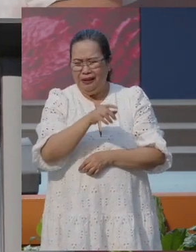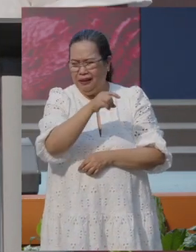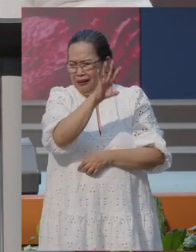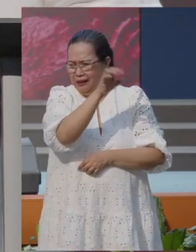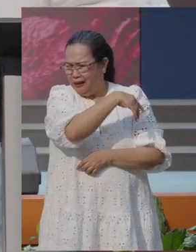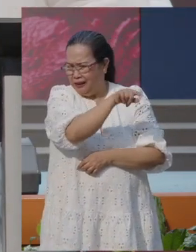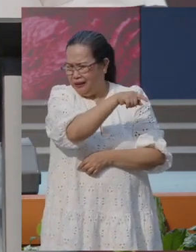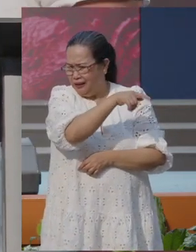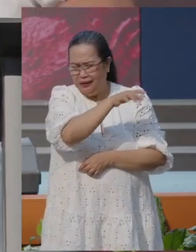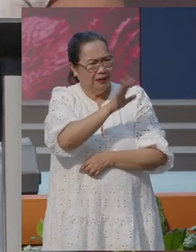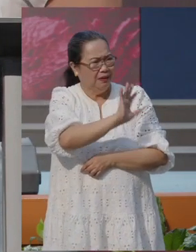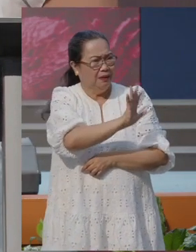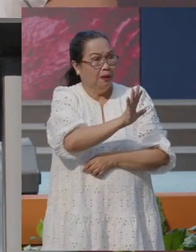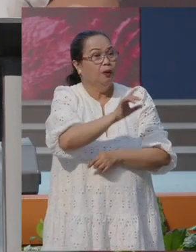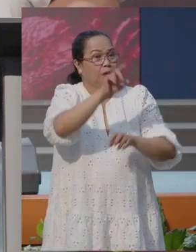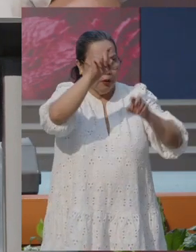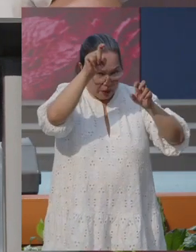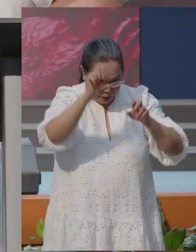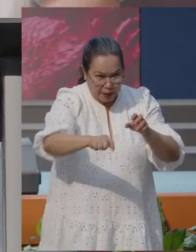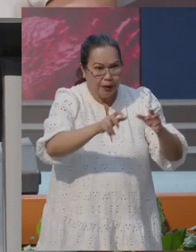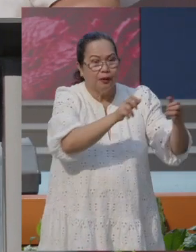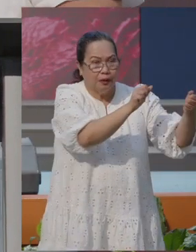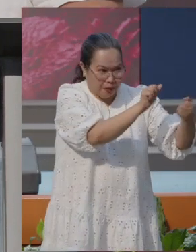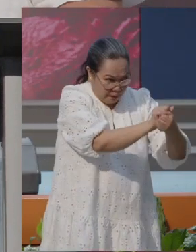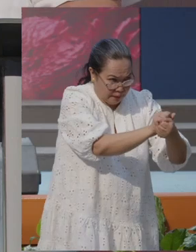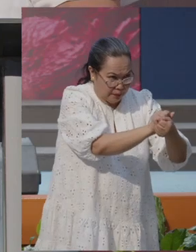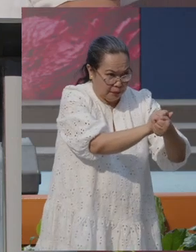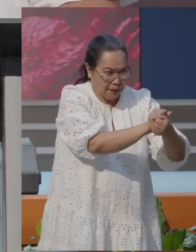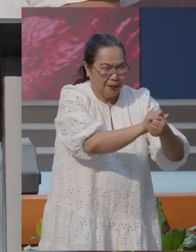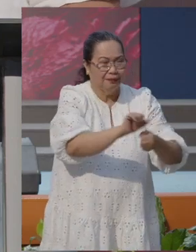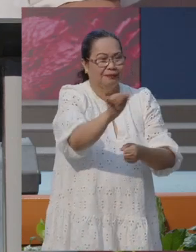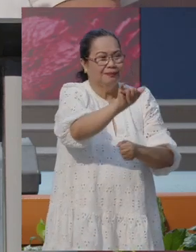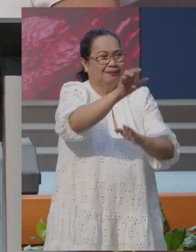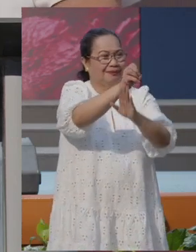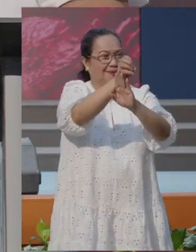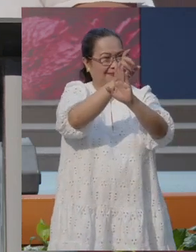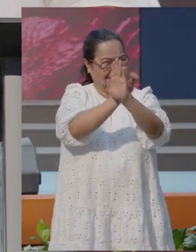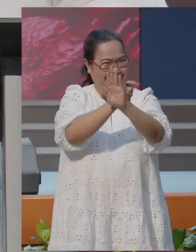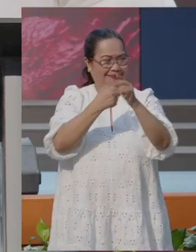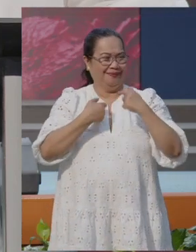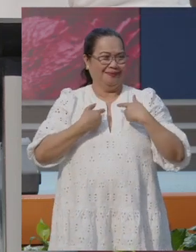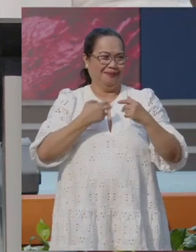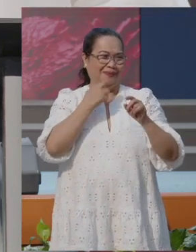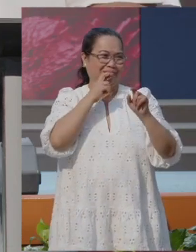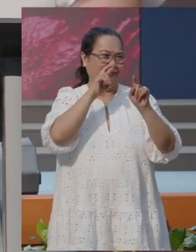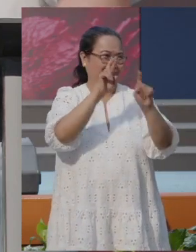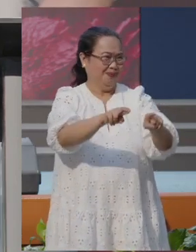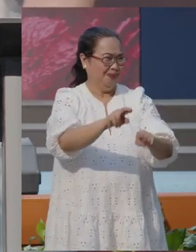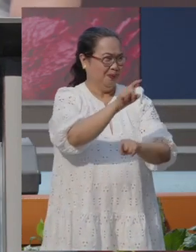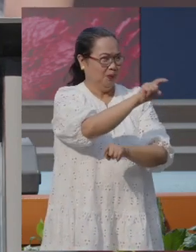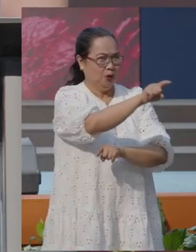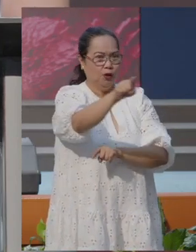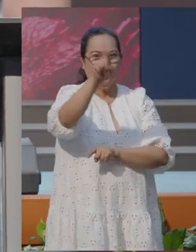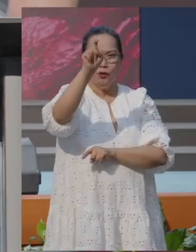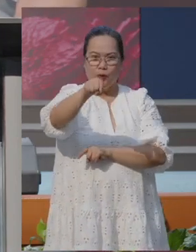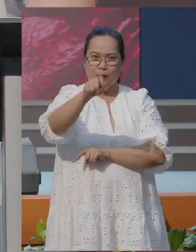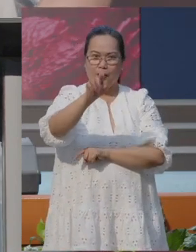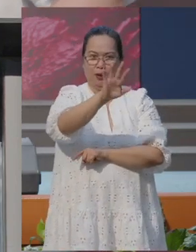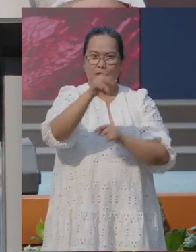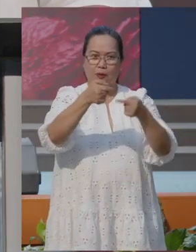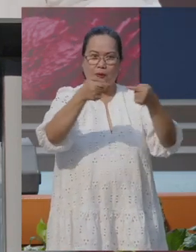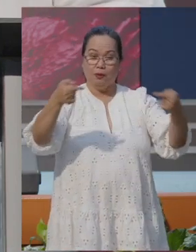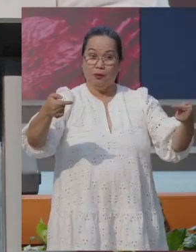Kahit naman sa Lumang Tipan, merong mga kautusan na mahalin ang ating kaaway. If your enemy is